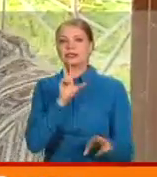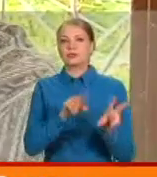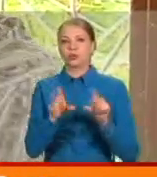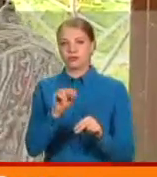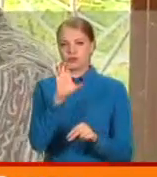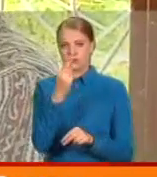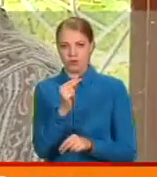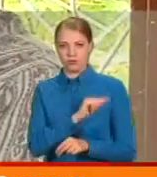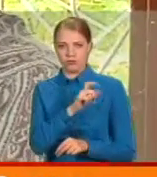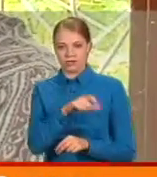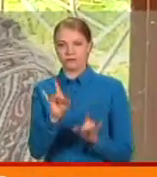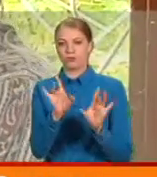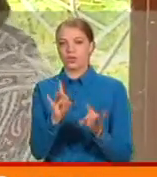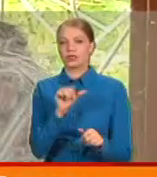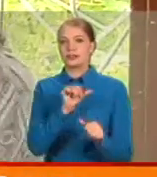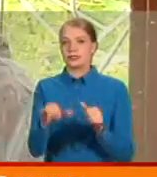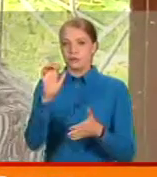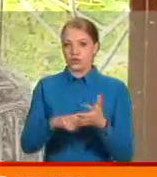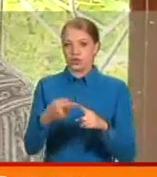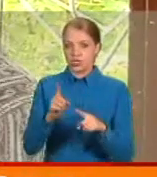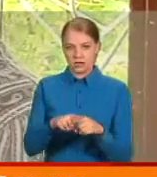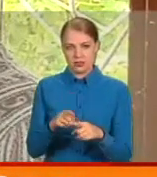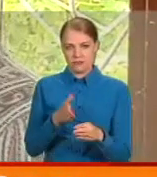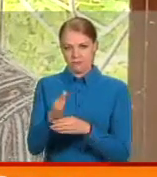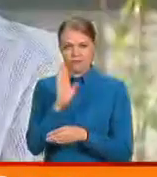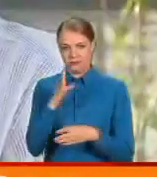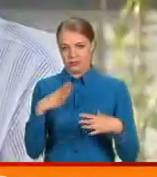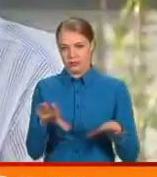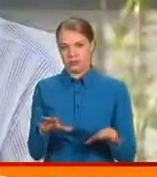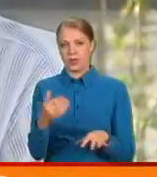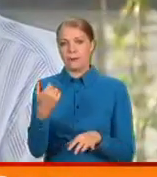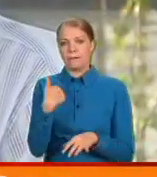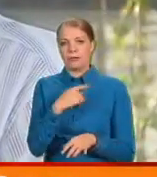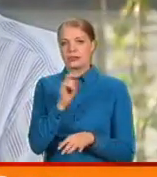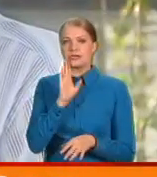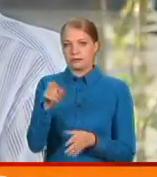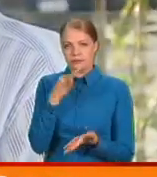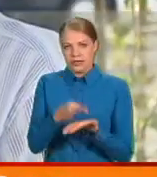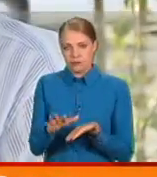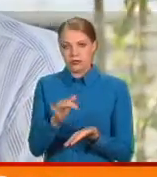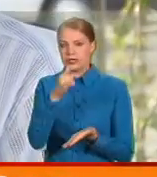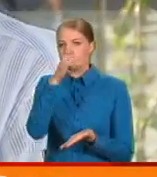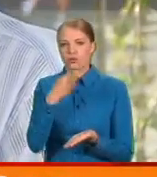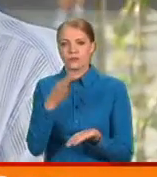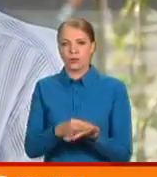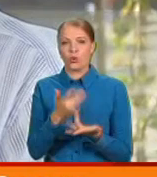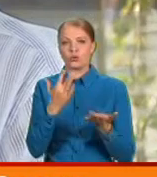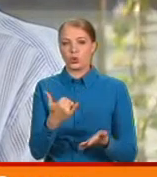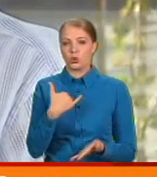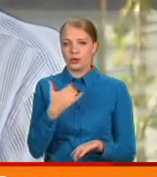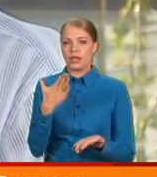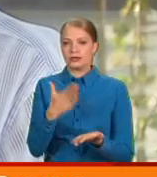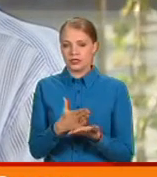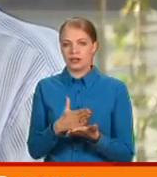сподівалися соцпрацівники. Пояснюють, саме через це і не відвідували жінки. Ми за неї не відповідали і не можемо відповідати, оскільки у нас